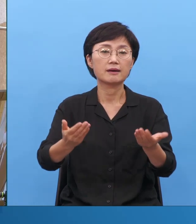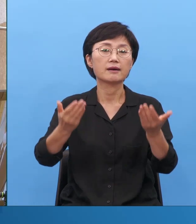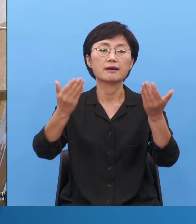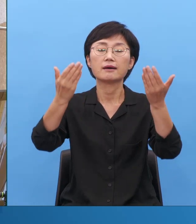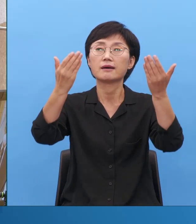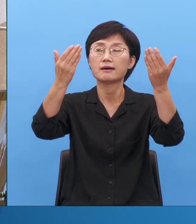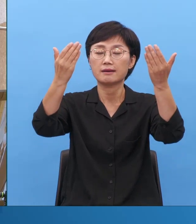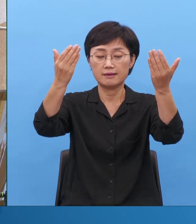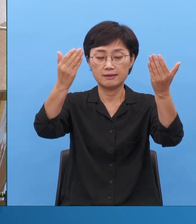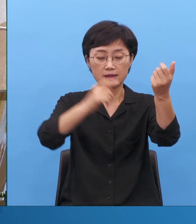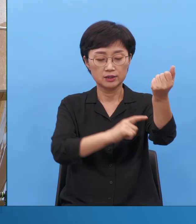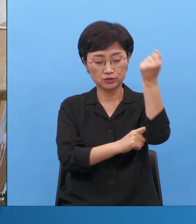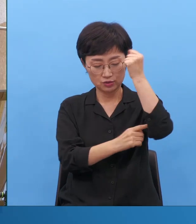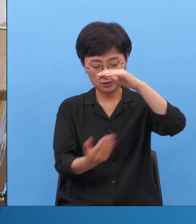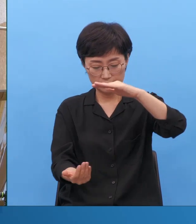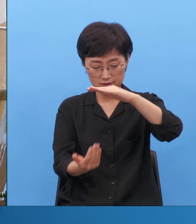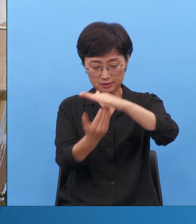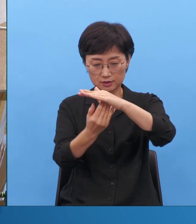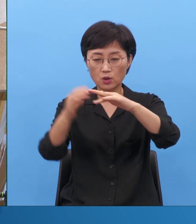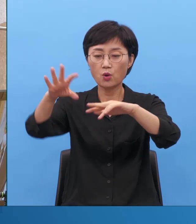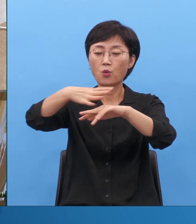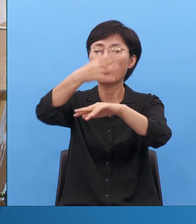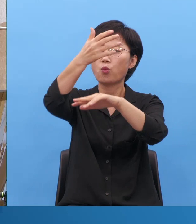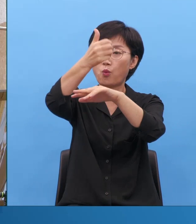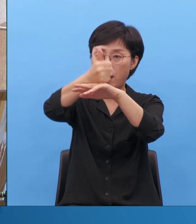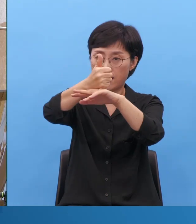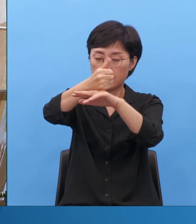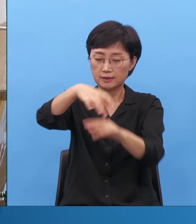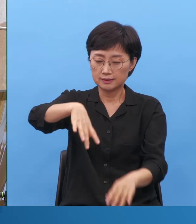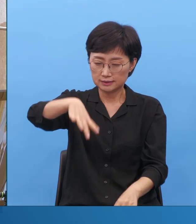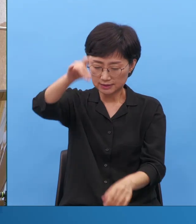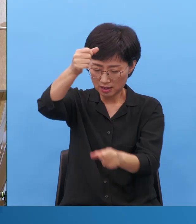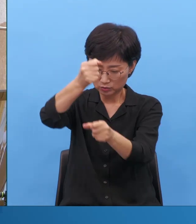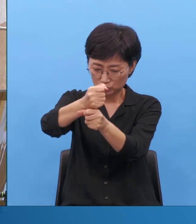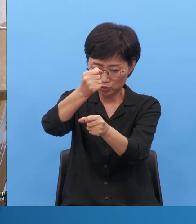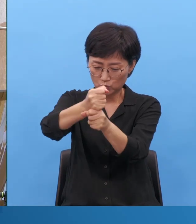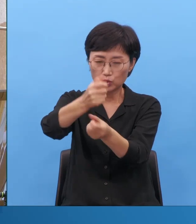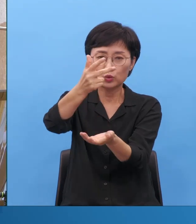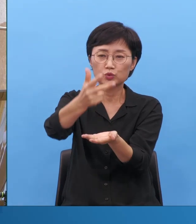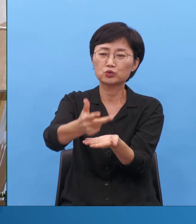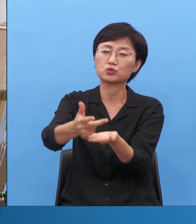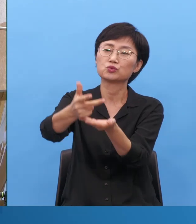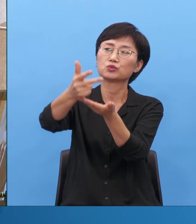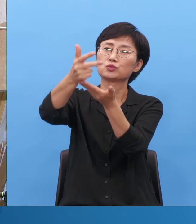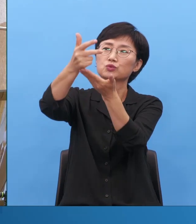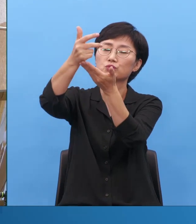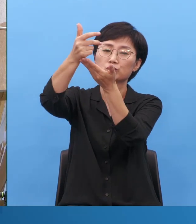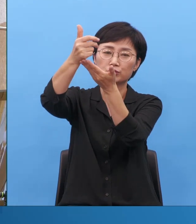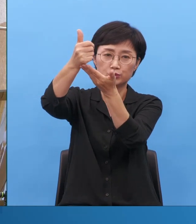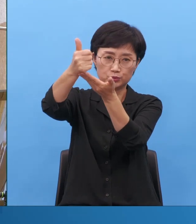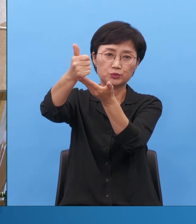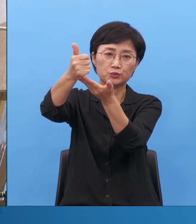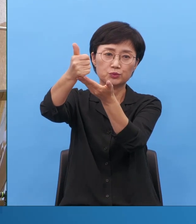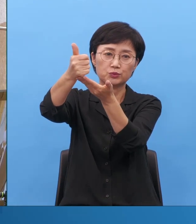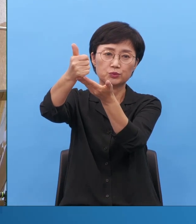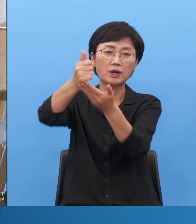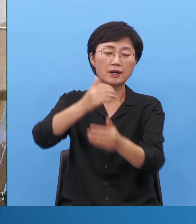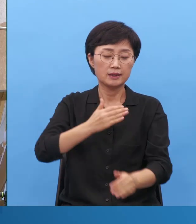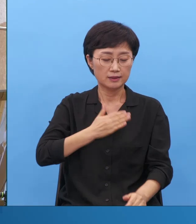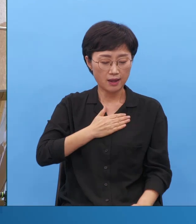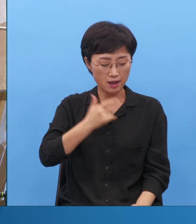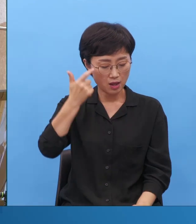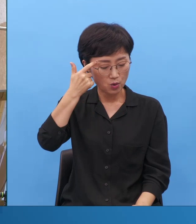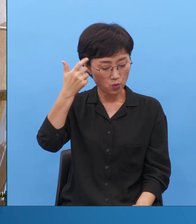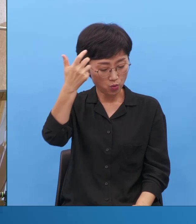찬양하여라 전능왕 창조의 주께